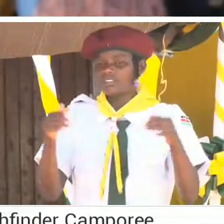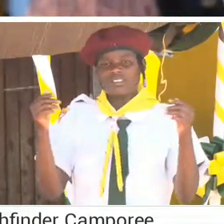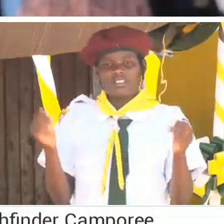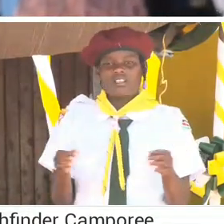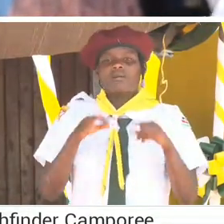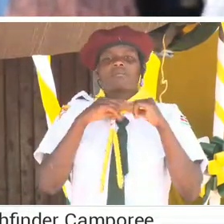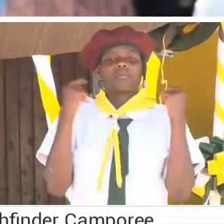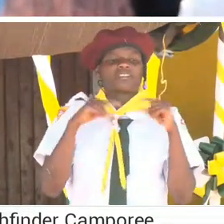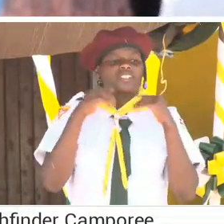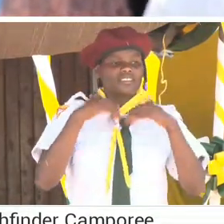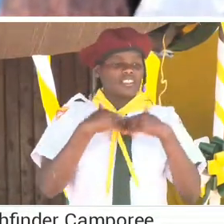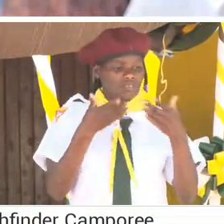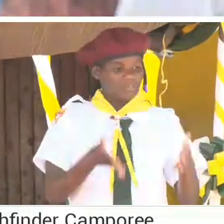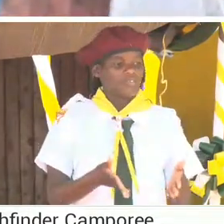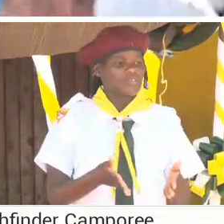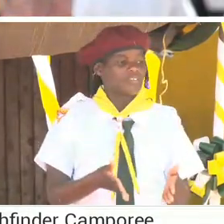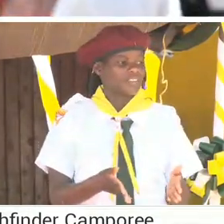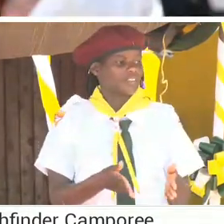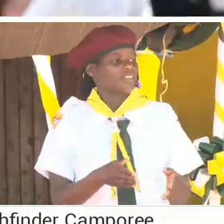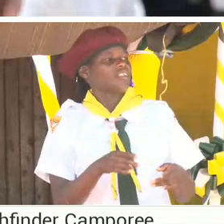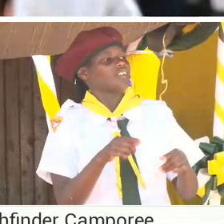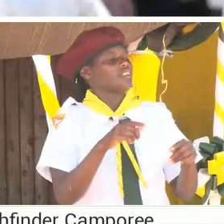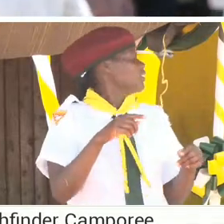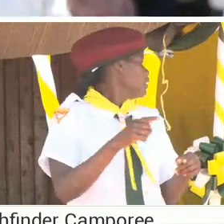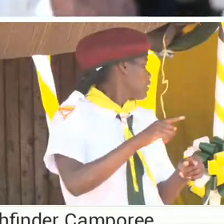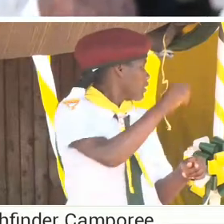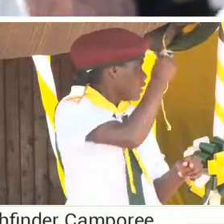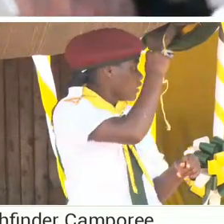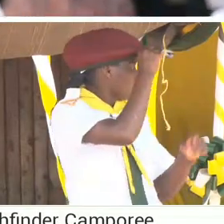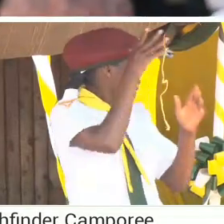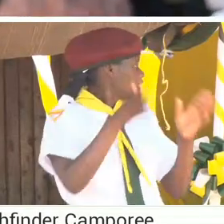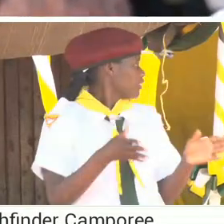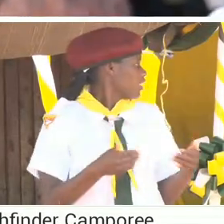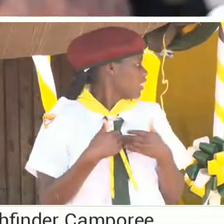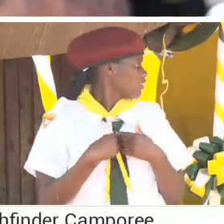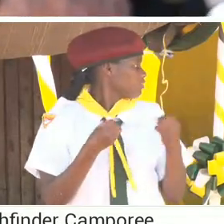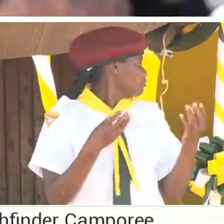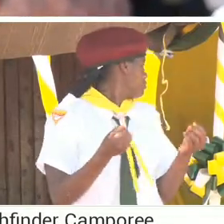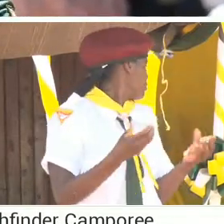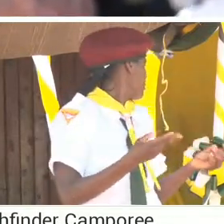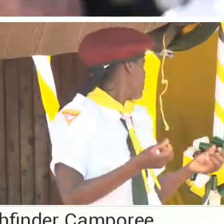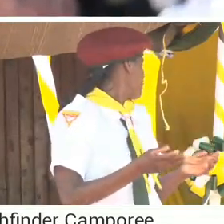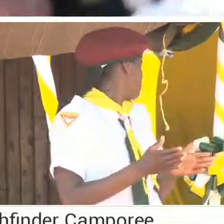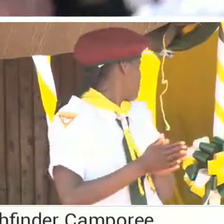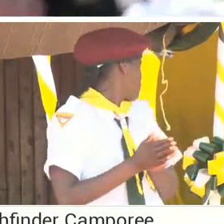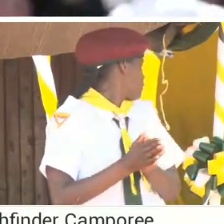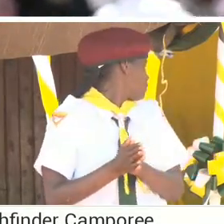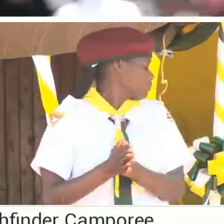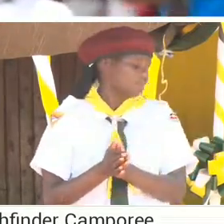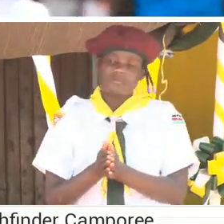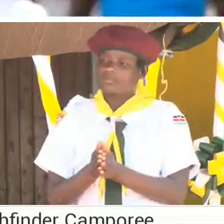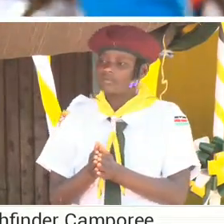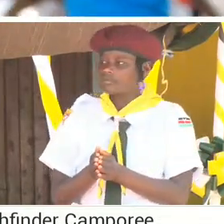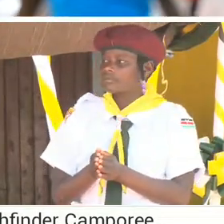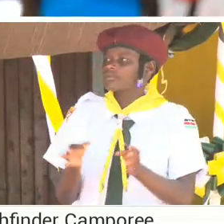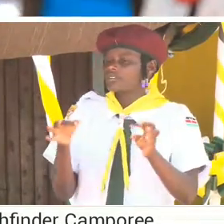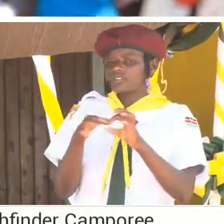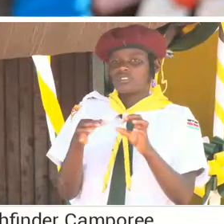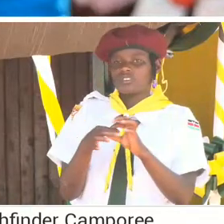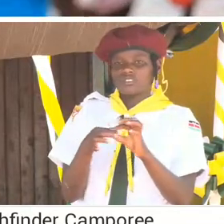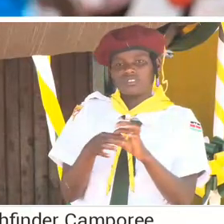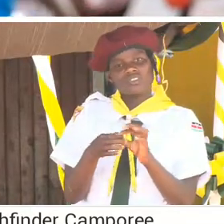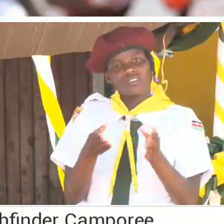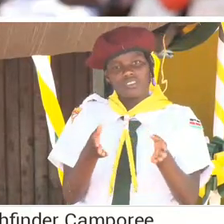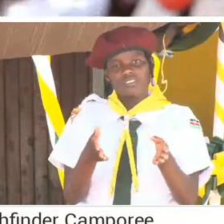director wa personal ministry yuko hapa, nina hakika kabisa. Ninayo hakika kabisa wanaweza kuorganize ubatizo kwa